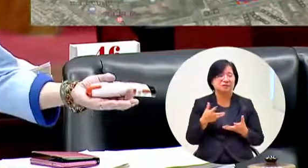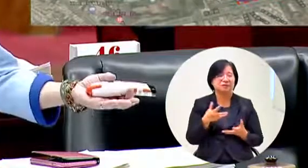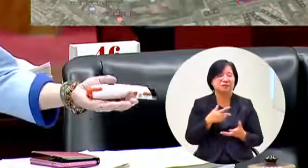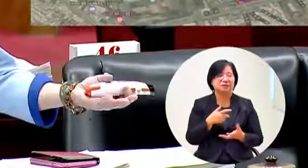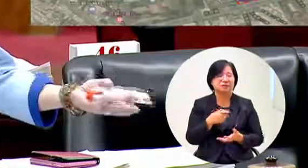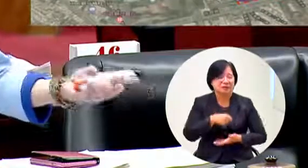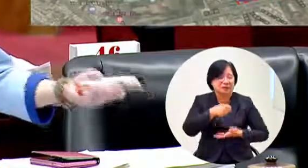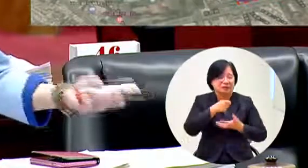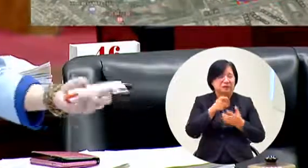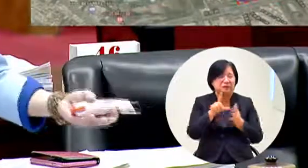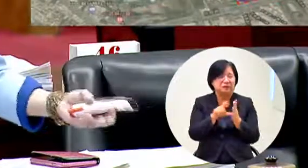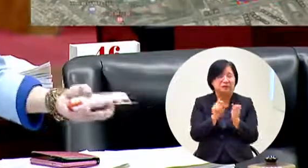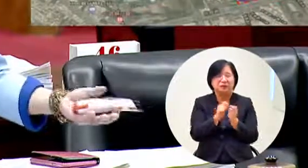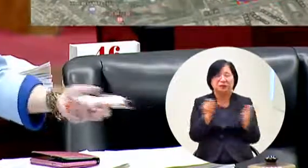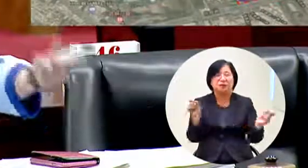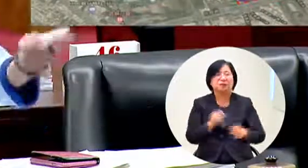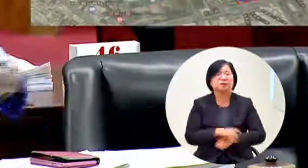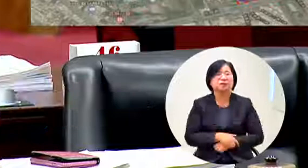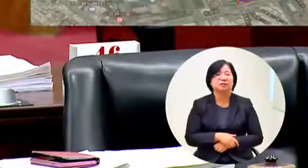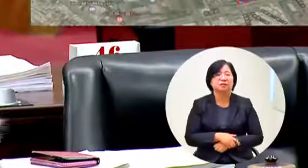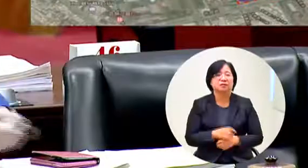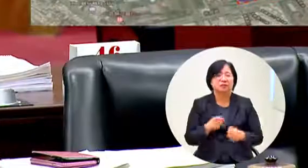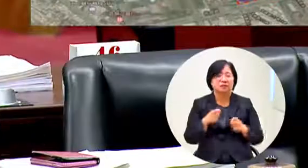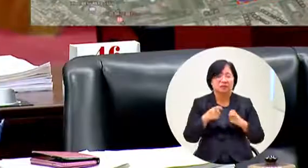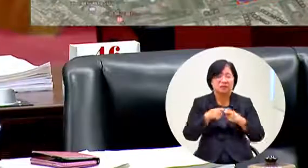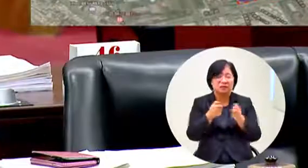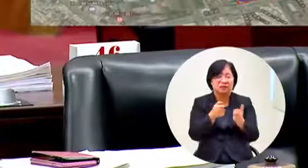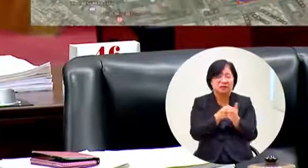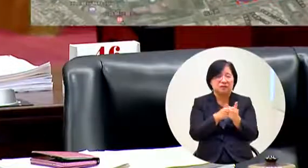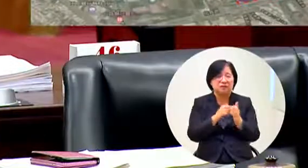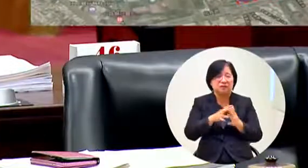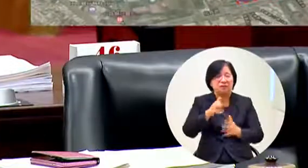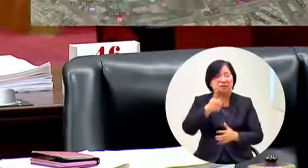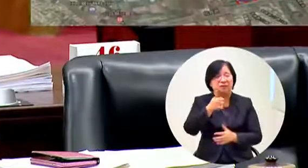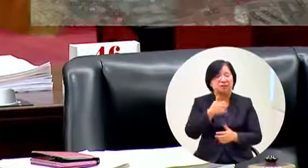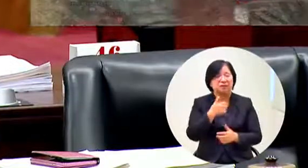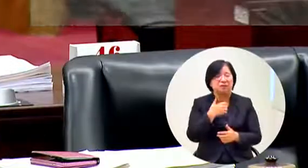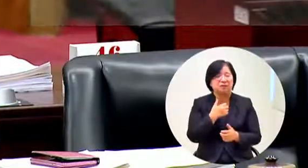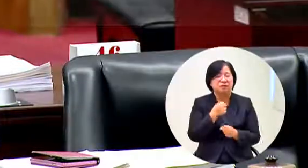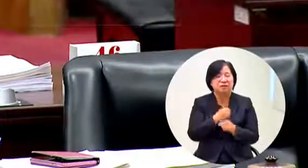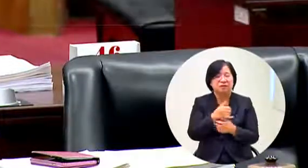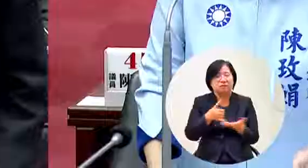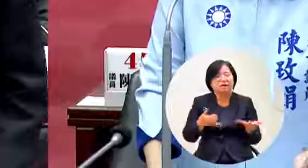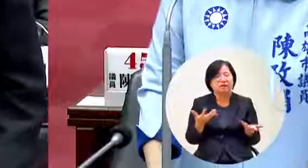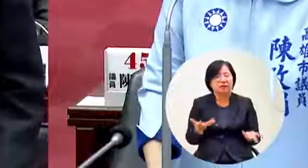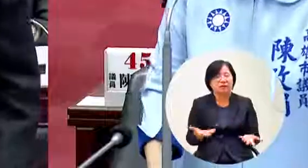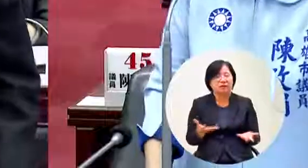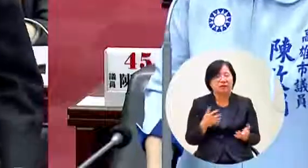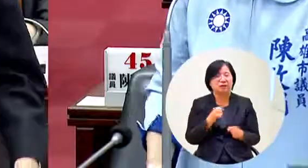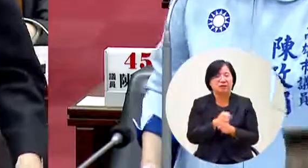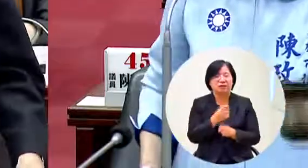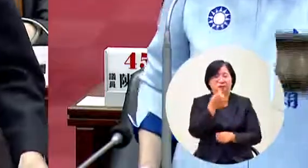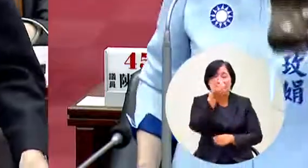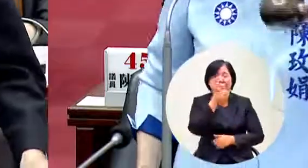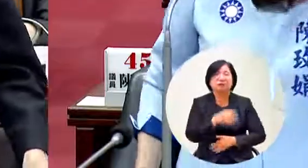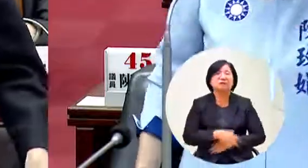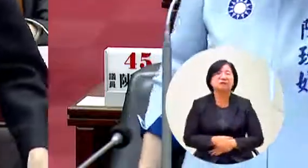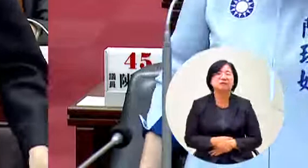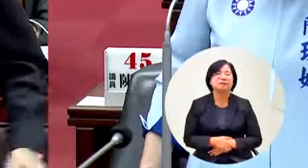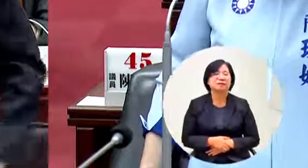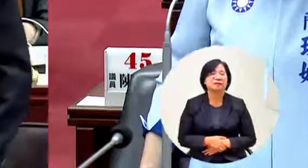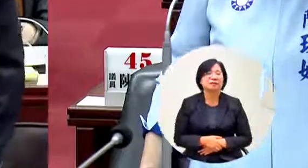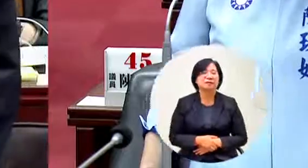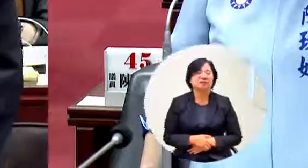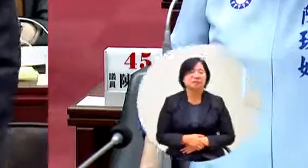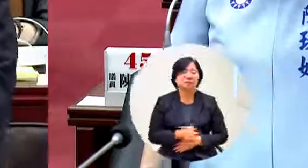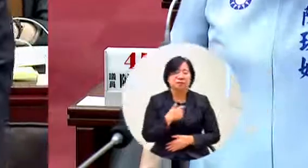没走啊，礼物说要做啊，啊，但是问题是他现在没办法做啦。 谢谢议长，谢谢议员哈。我不